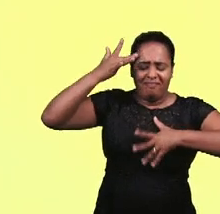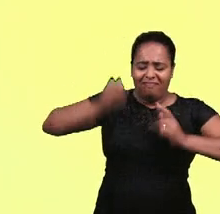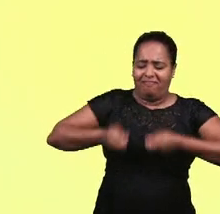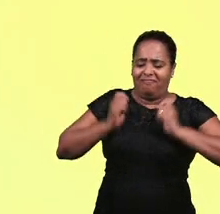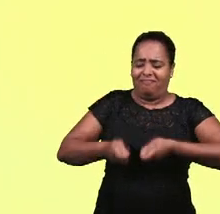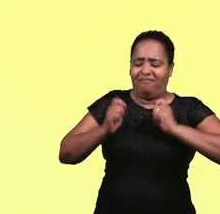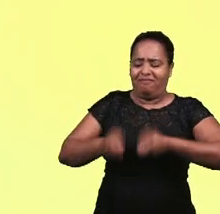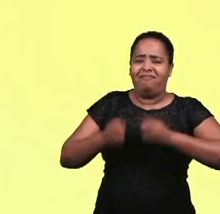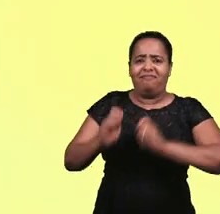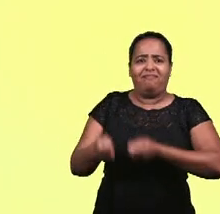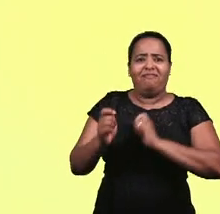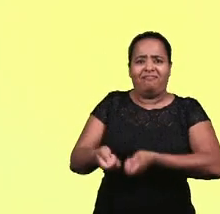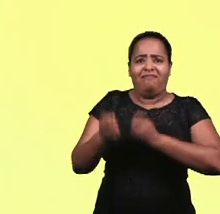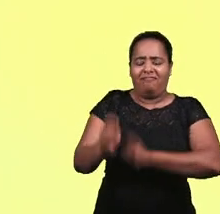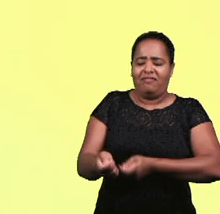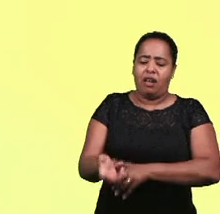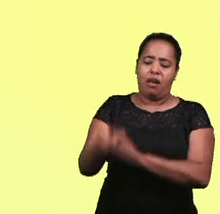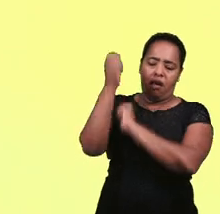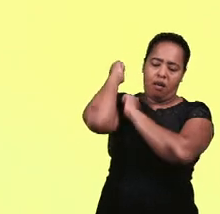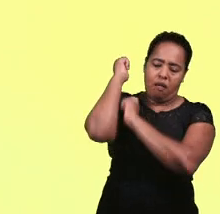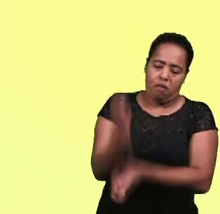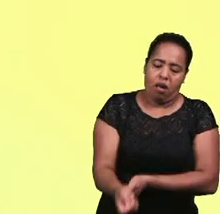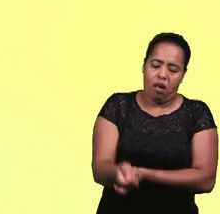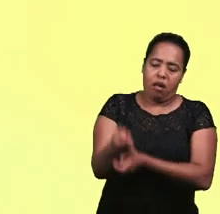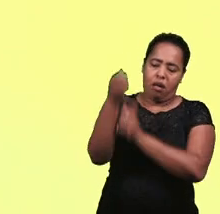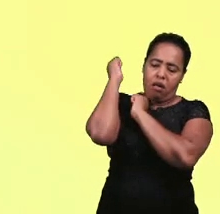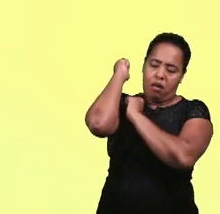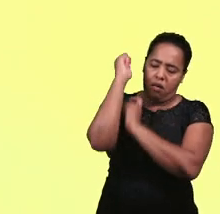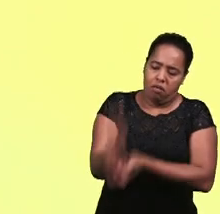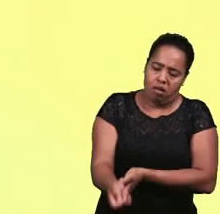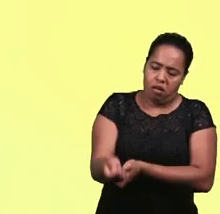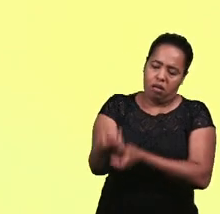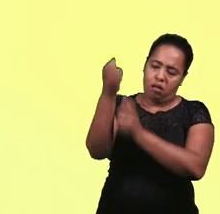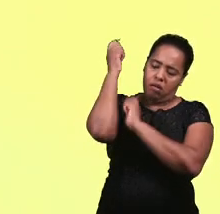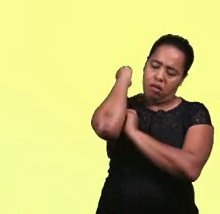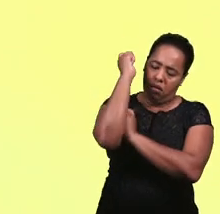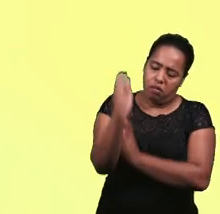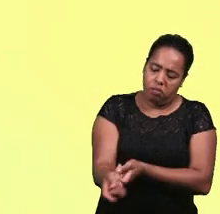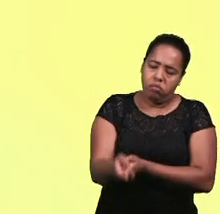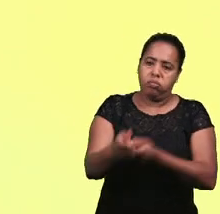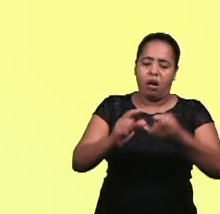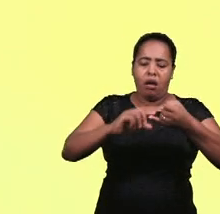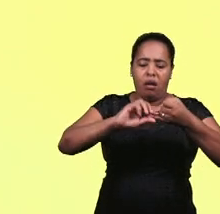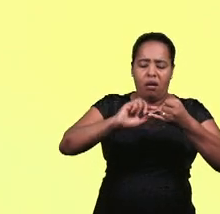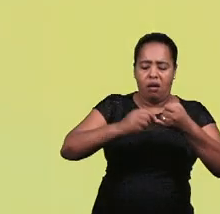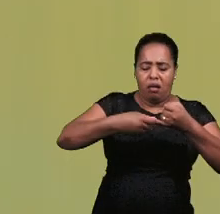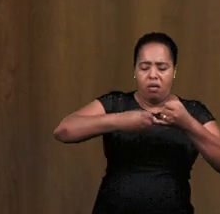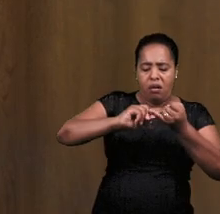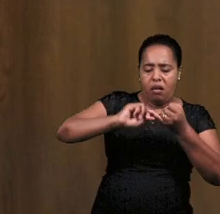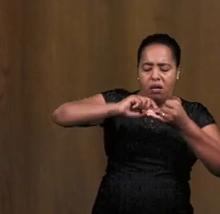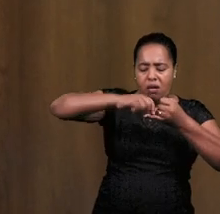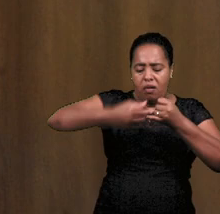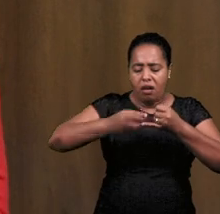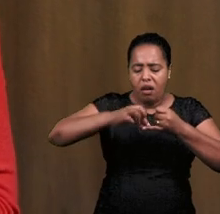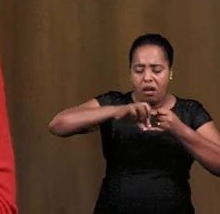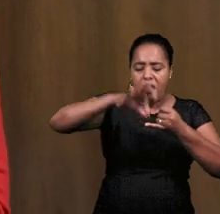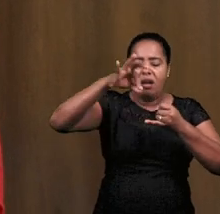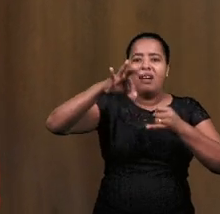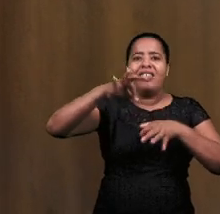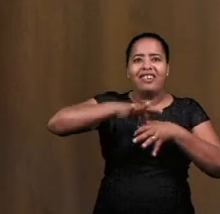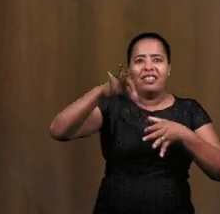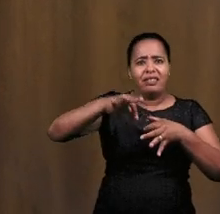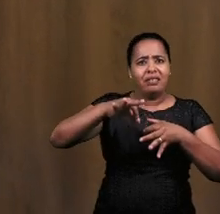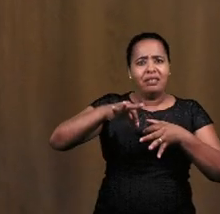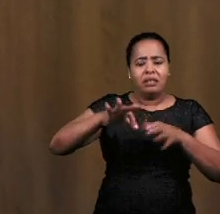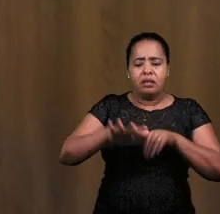le blé pour enlever la peau et garder juste la sémence. L'air nous parle de l'homme, qui c'est la